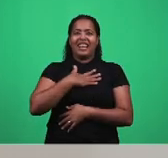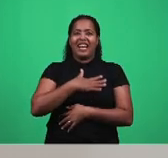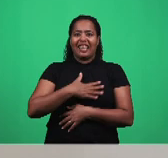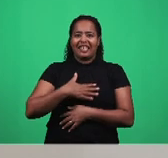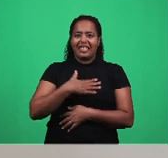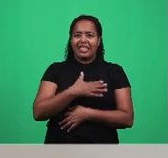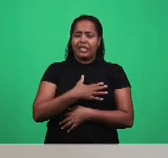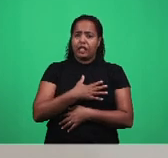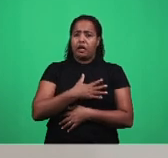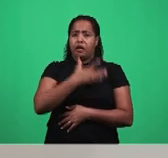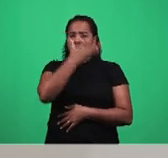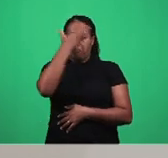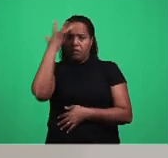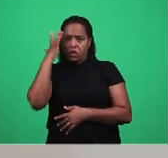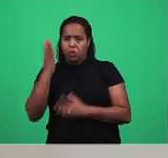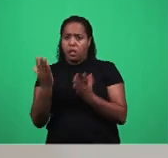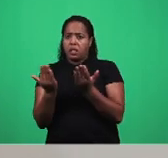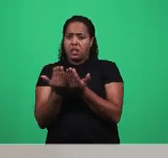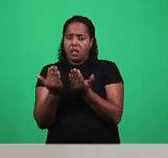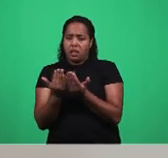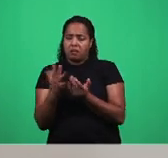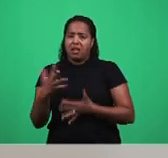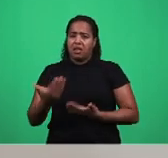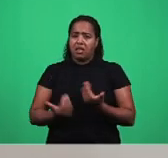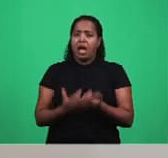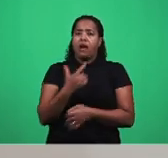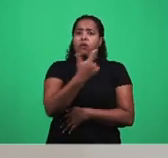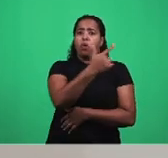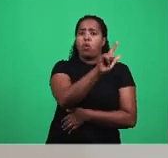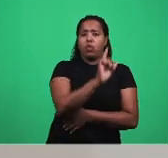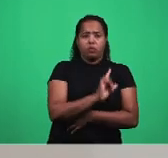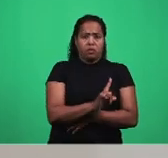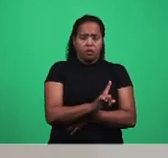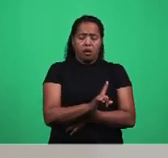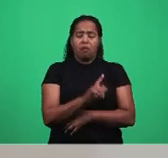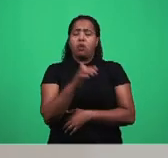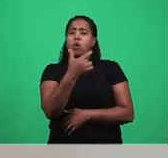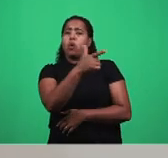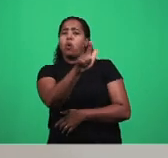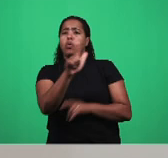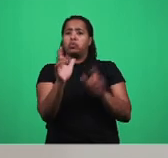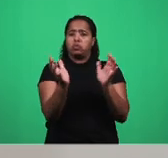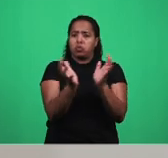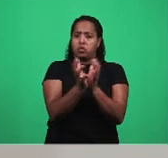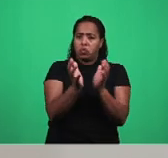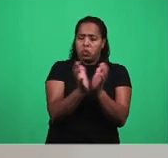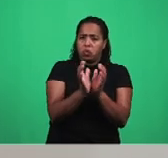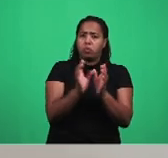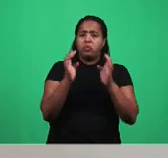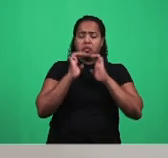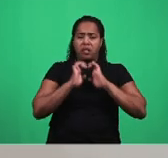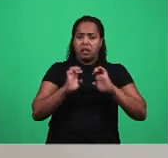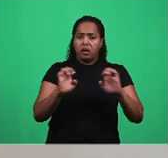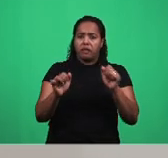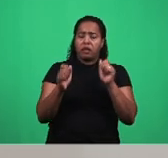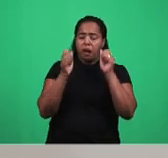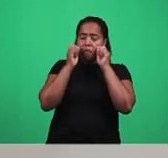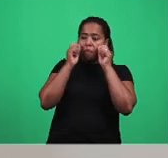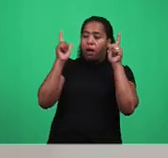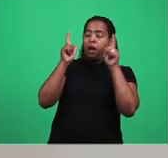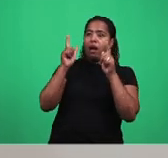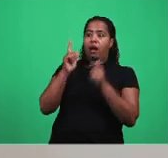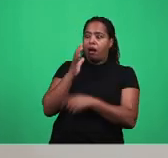réjoui des chrétiens et non chrétiens. Il y a eu un éveil des frères et sœurs dans d'autres groupes évangéliques. Ils sont